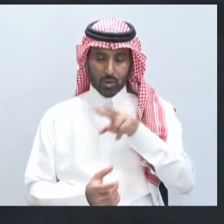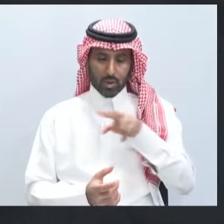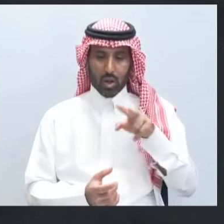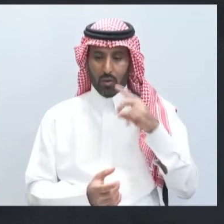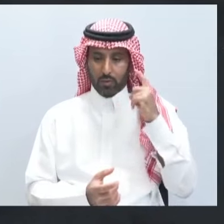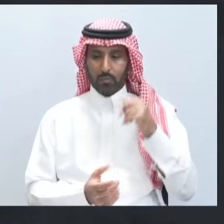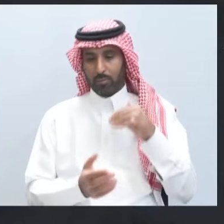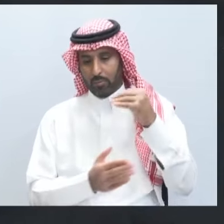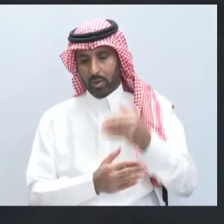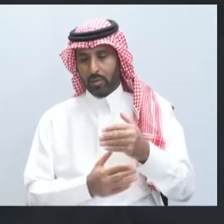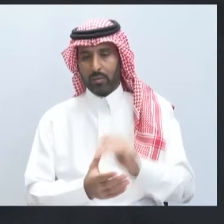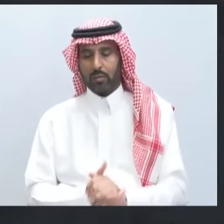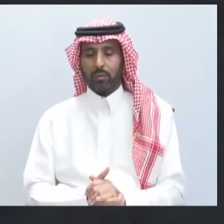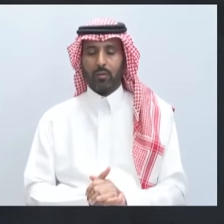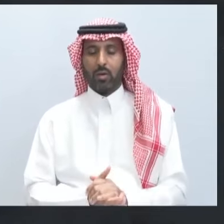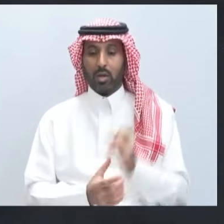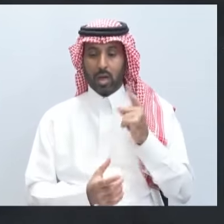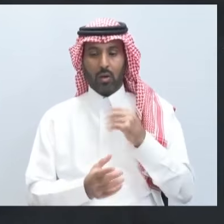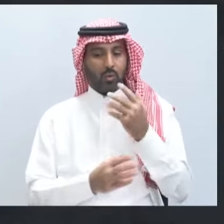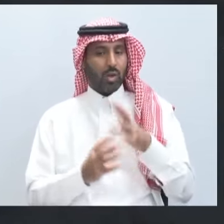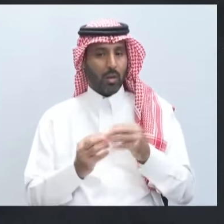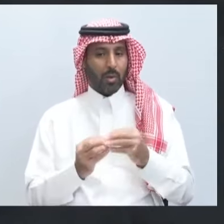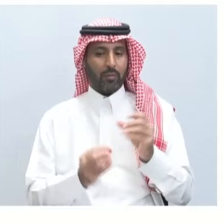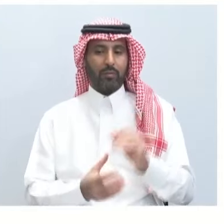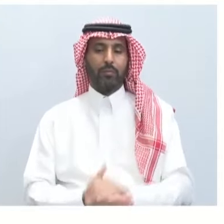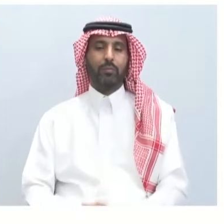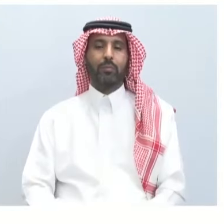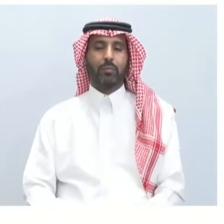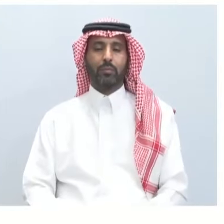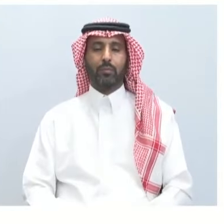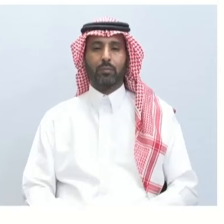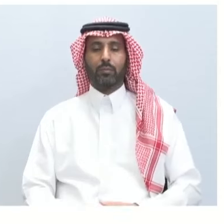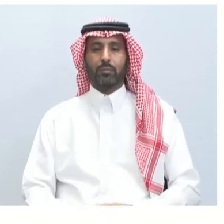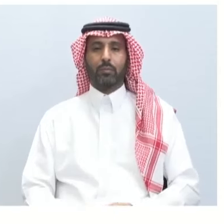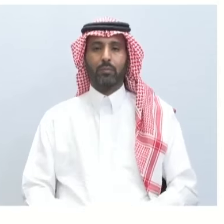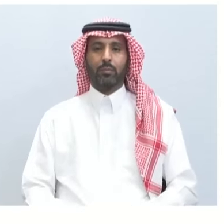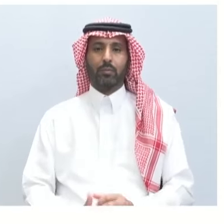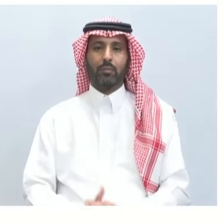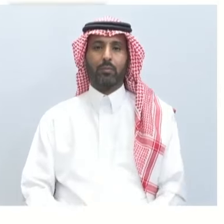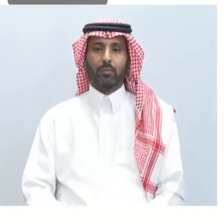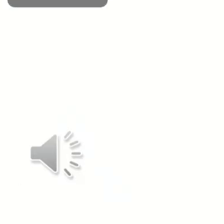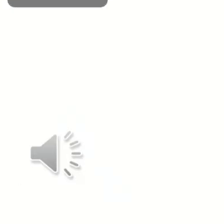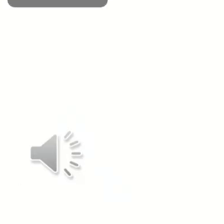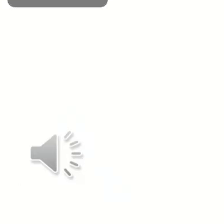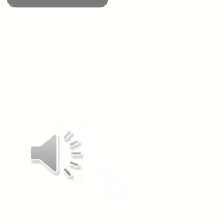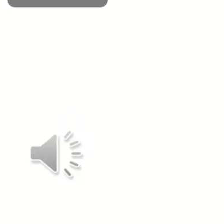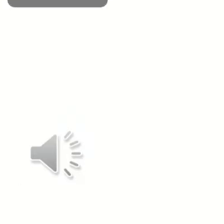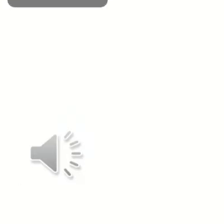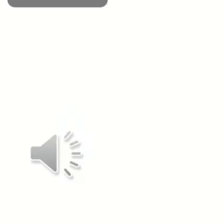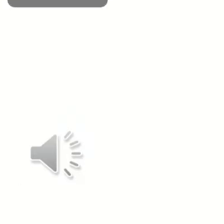نكتشف بعد ذلك المقصود في هذه الايات اعوذ بالله من الشيطان الرجيم